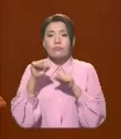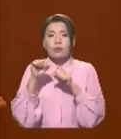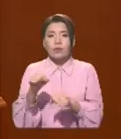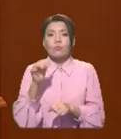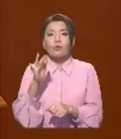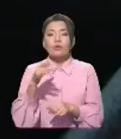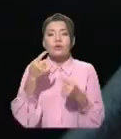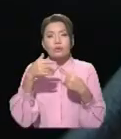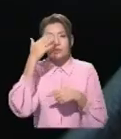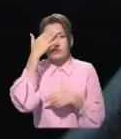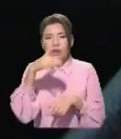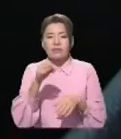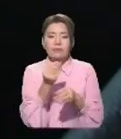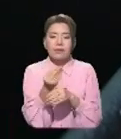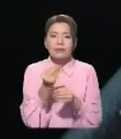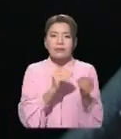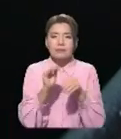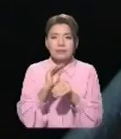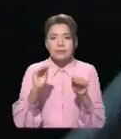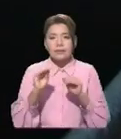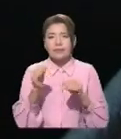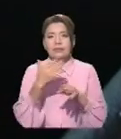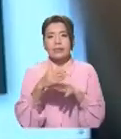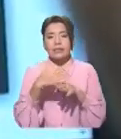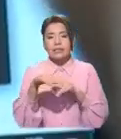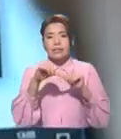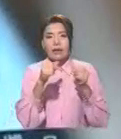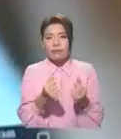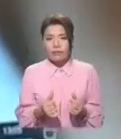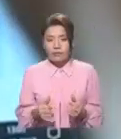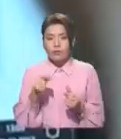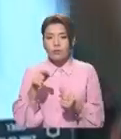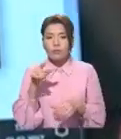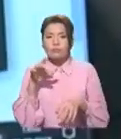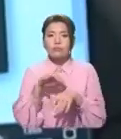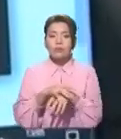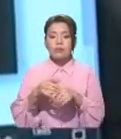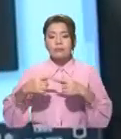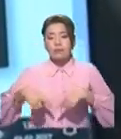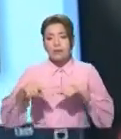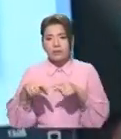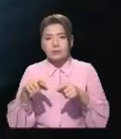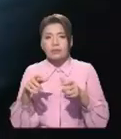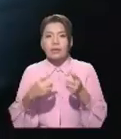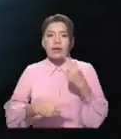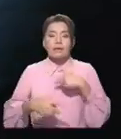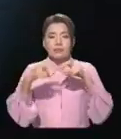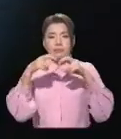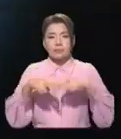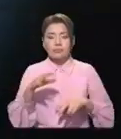бөлек, біреулердің атынан алаяқтық жолмен несие рәсімделетін болса, оларды да құзырлы орган өкілдері қайта қарайтын